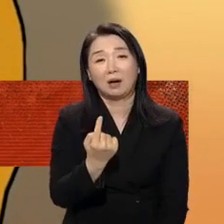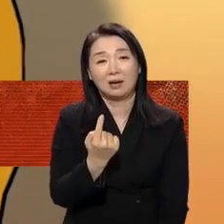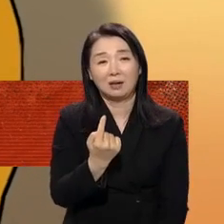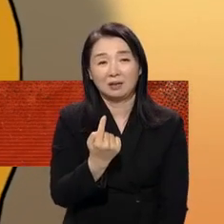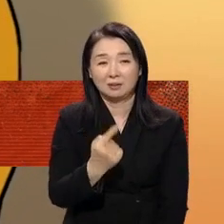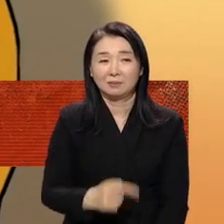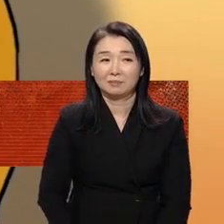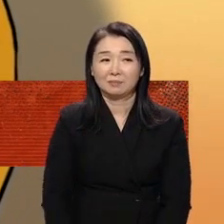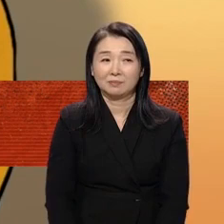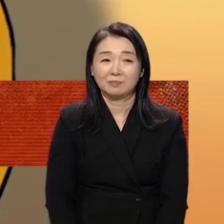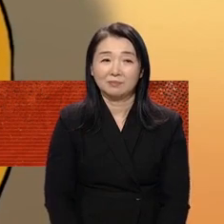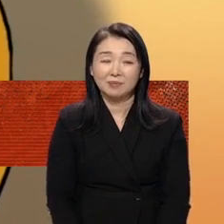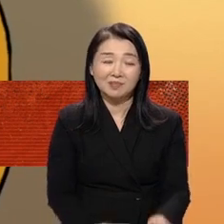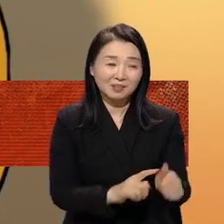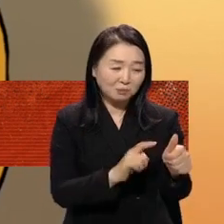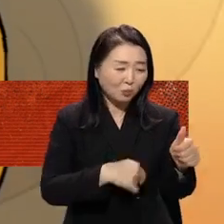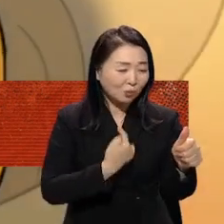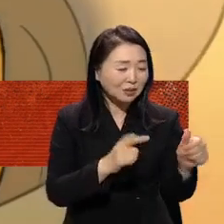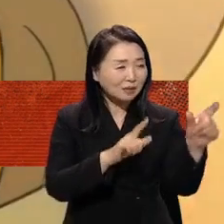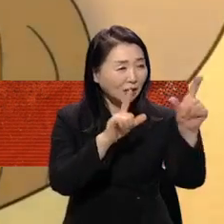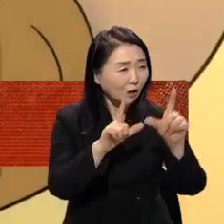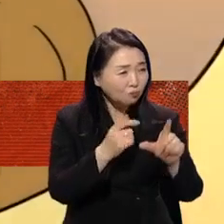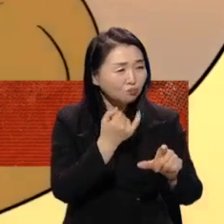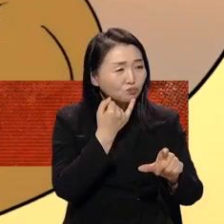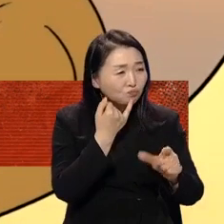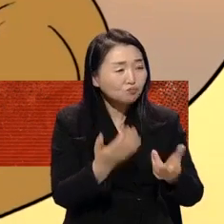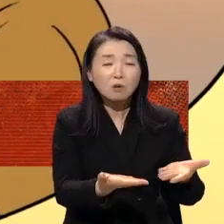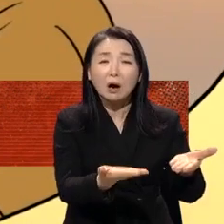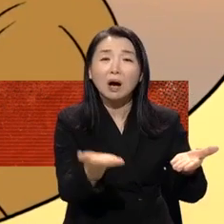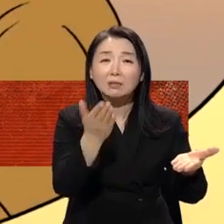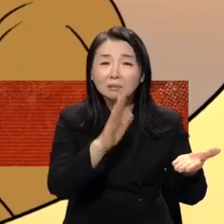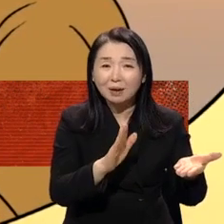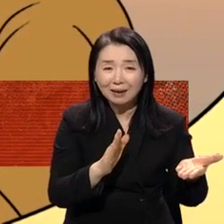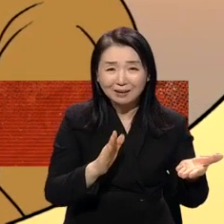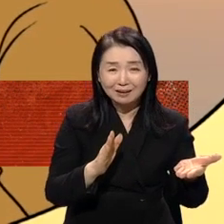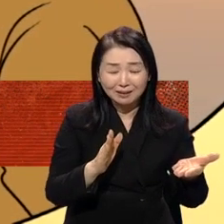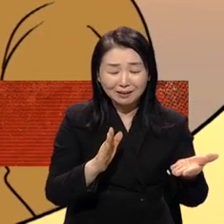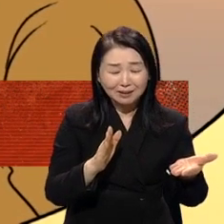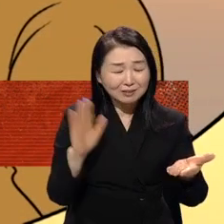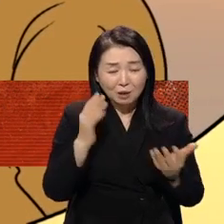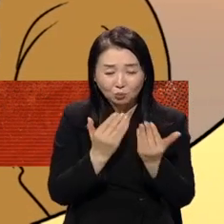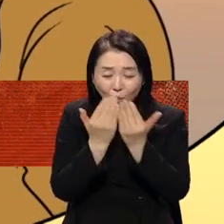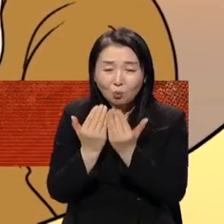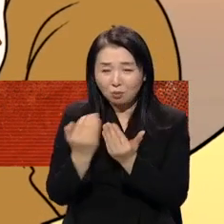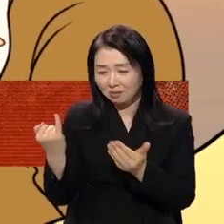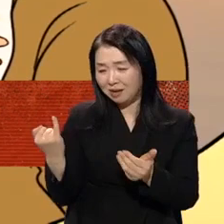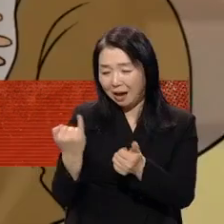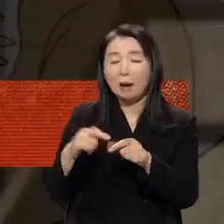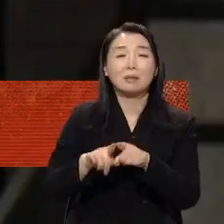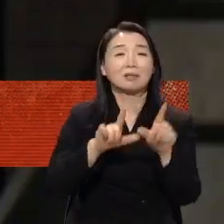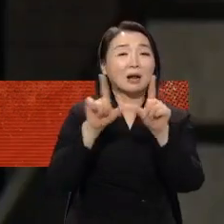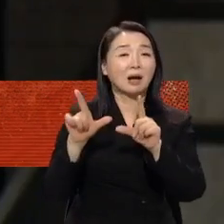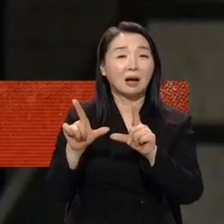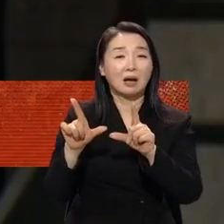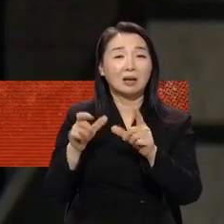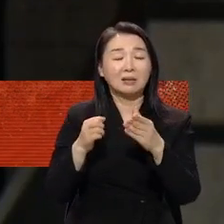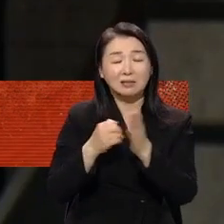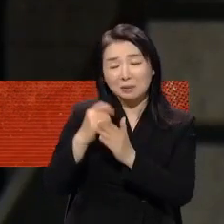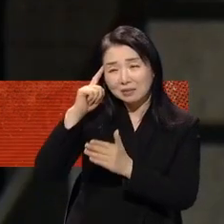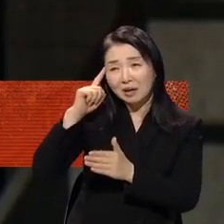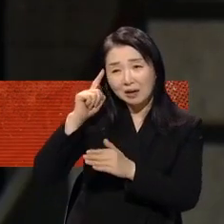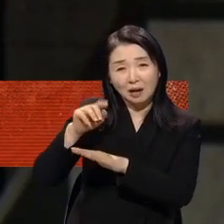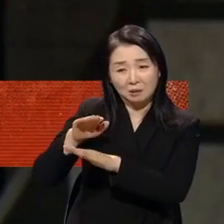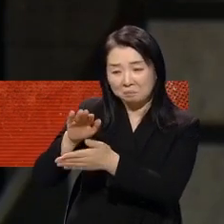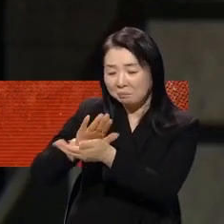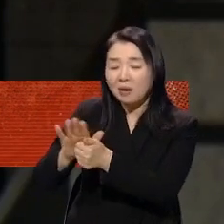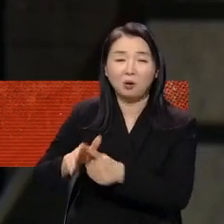그러니이 남성이 혼자 살면 모르겠지만 같이 옆에 사는이 여성에 대해서는 좀 의식을 하고 예 큰데 그걸 가지고